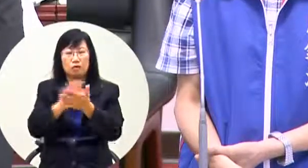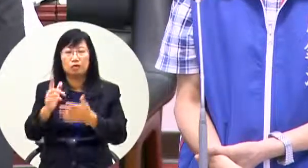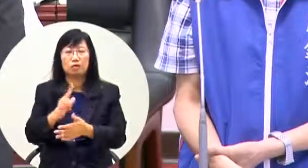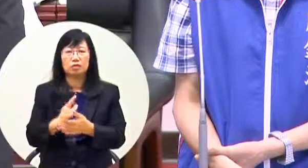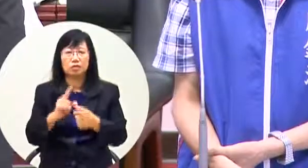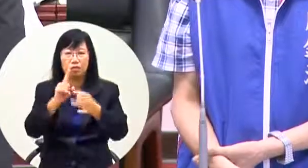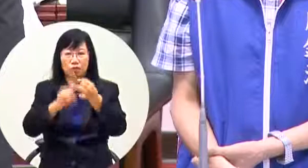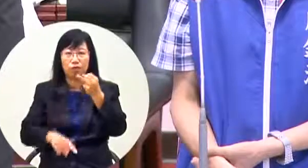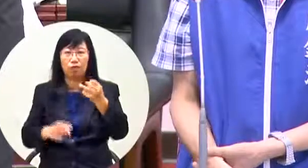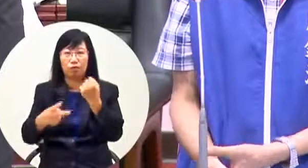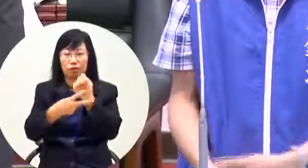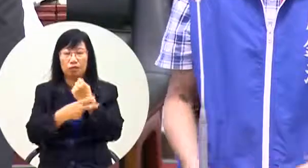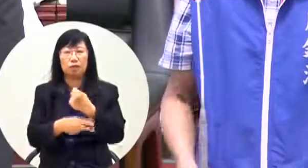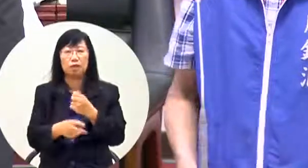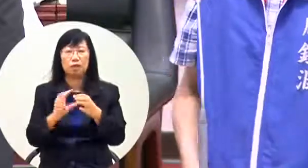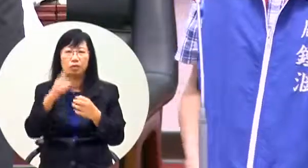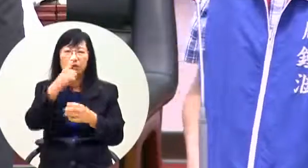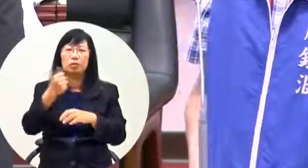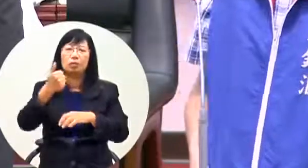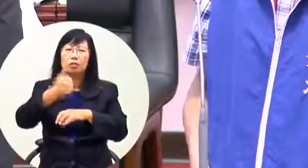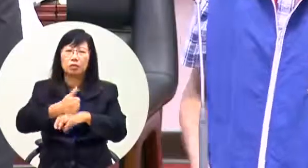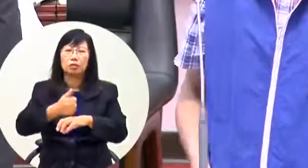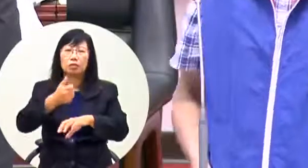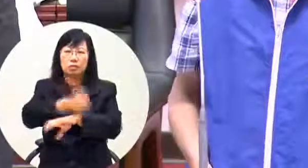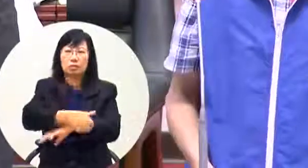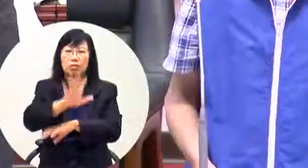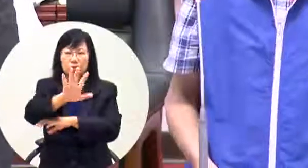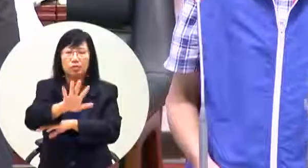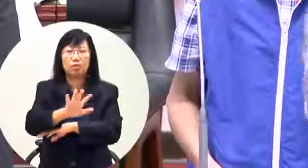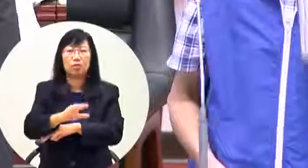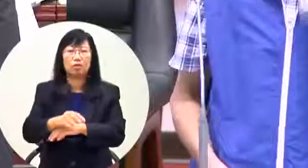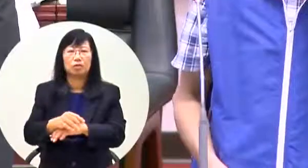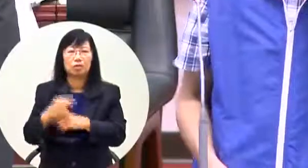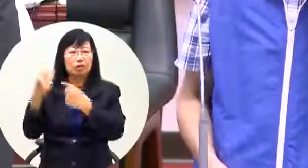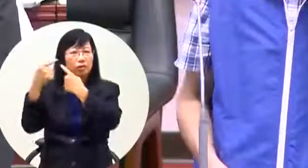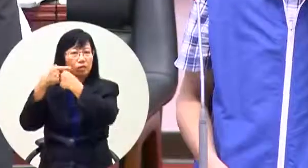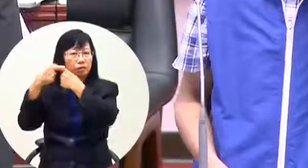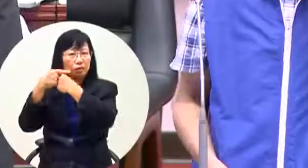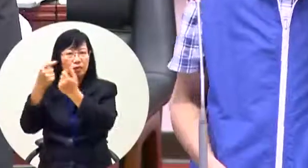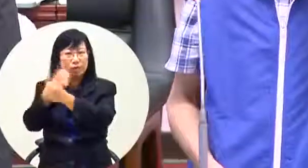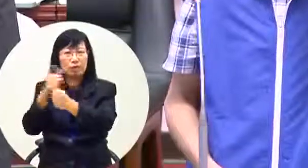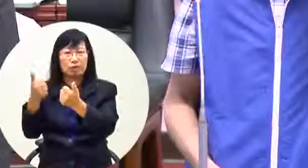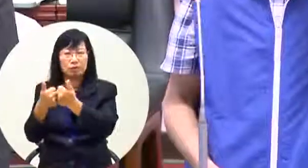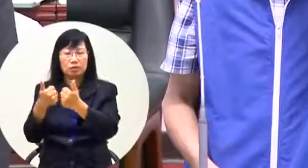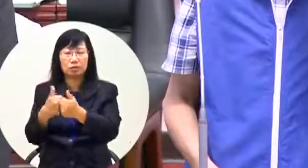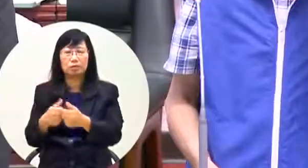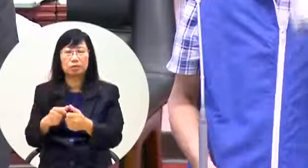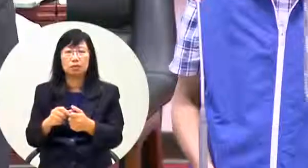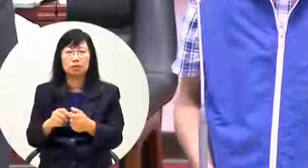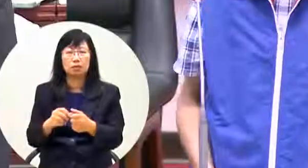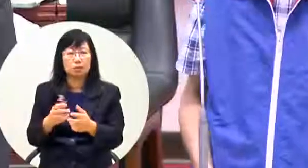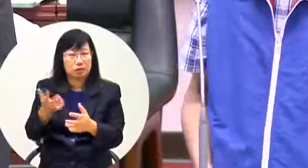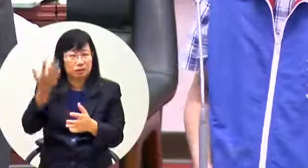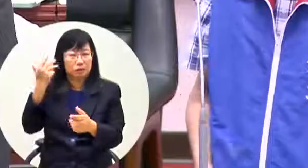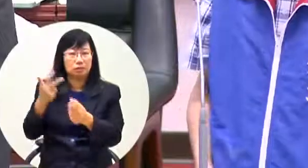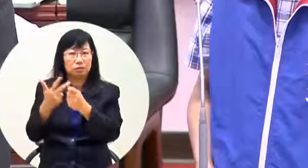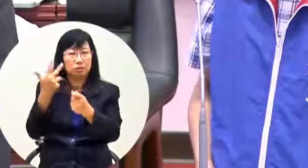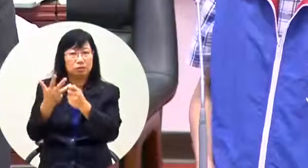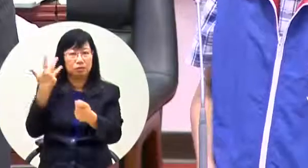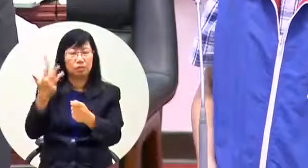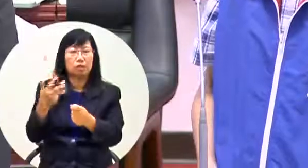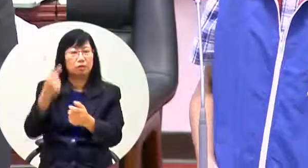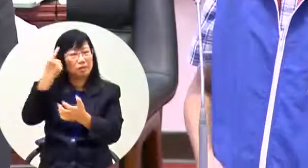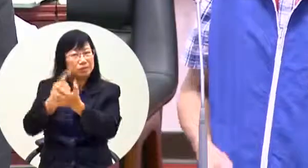道，过去这七八年前，哦，我在研考会每天被这一个监察院在